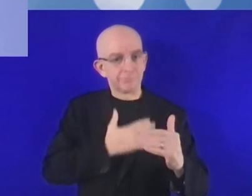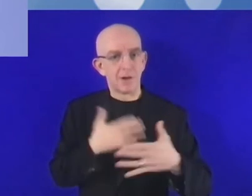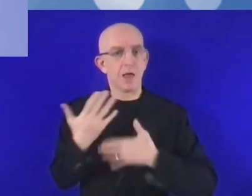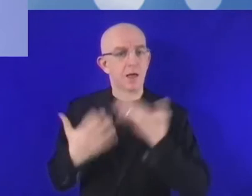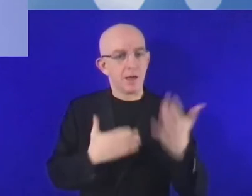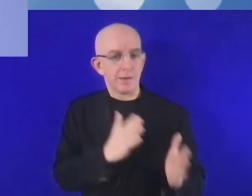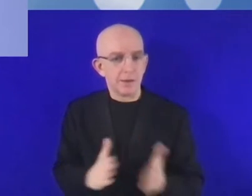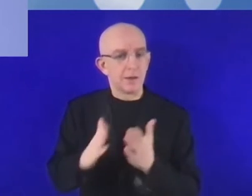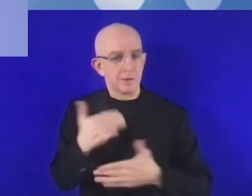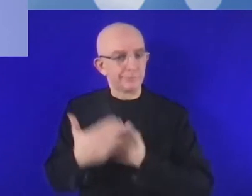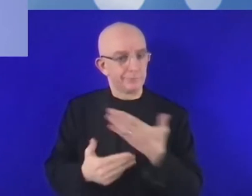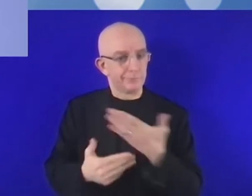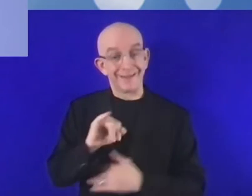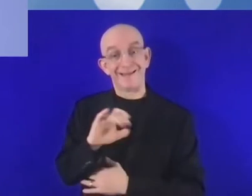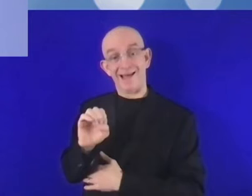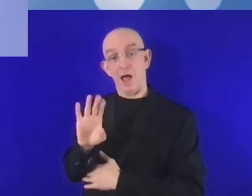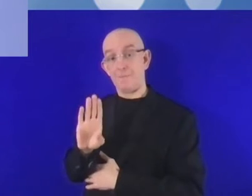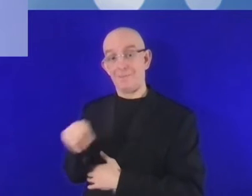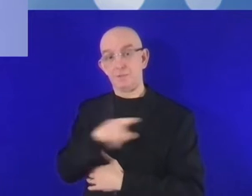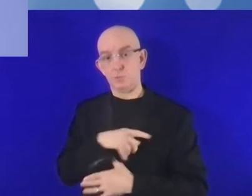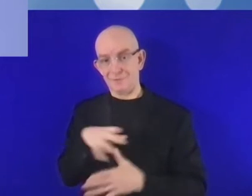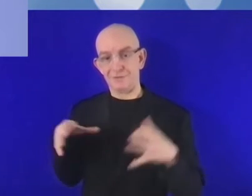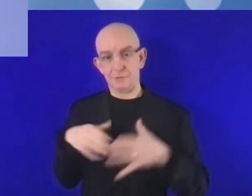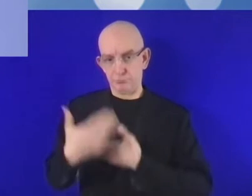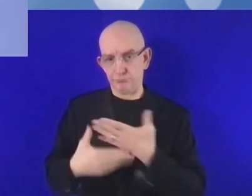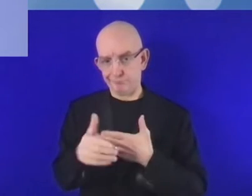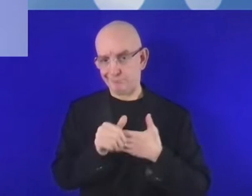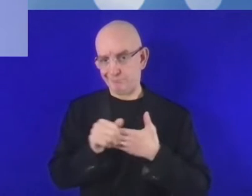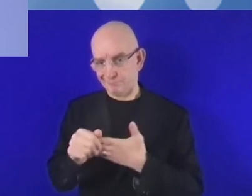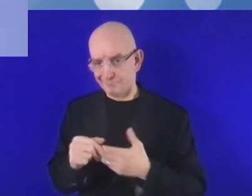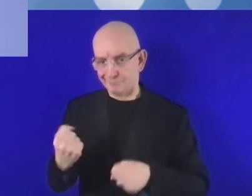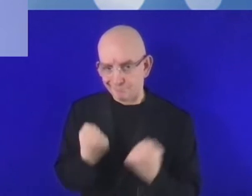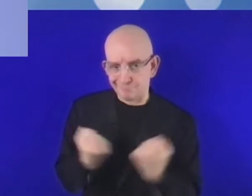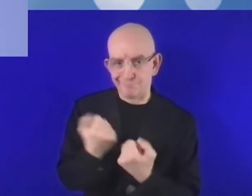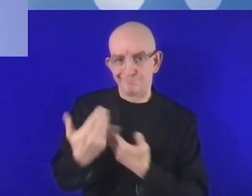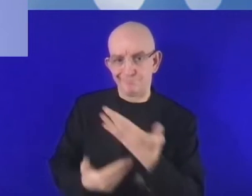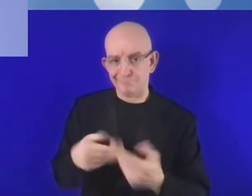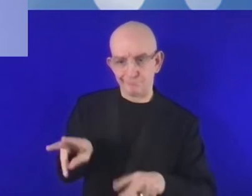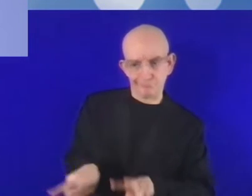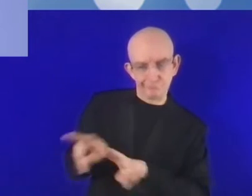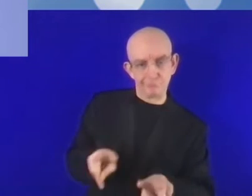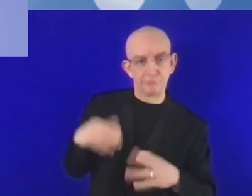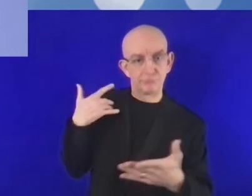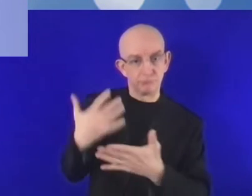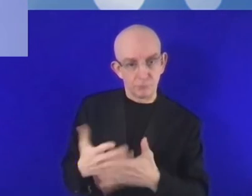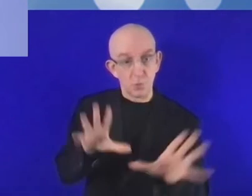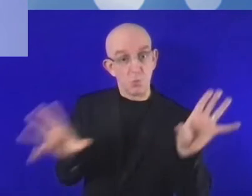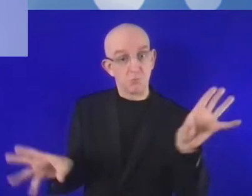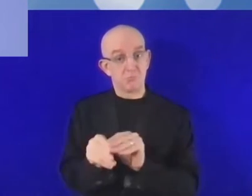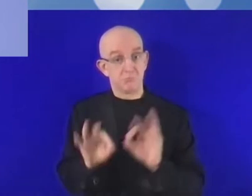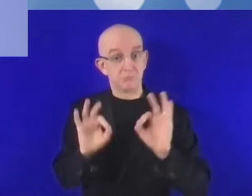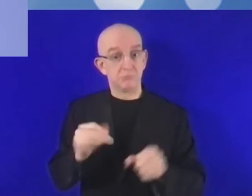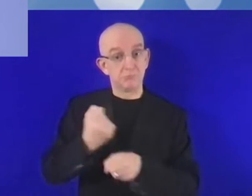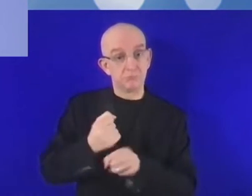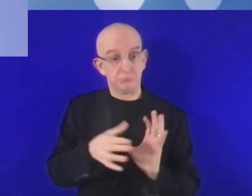комиссией мы запустили программу инноваций, цифровых инноваций, и мы надеемся,